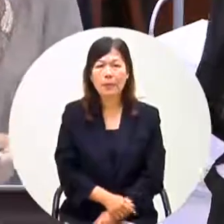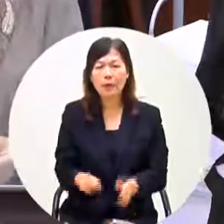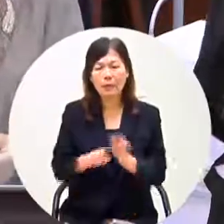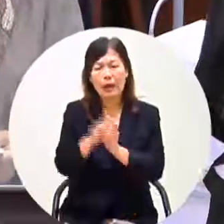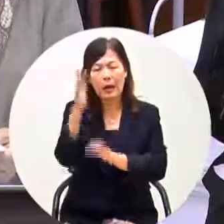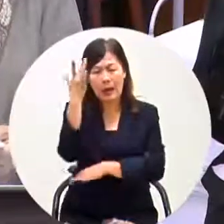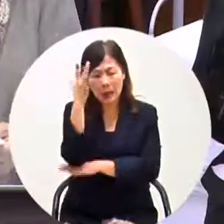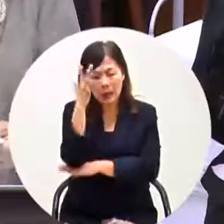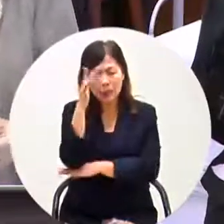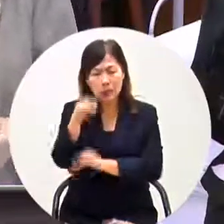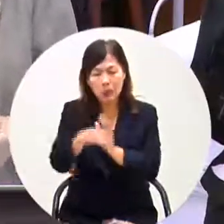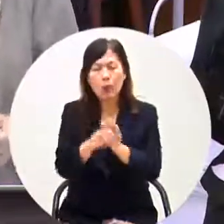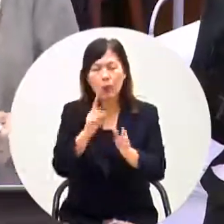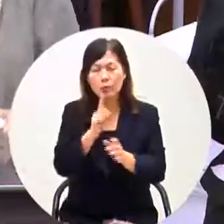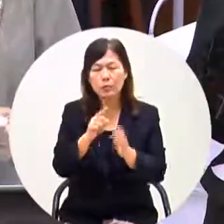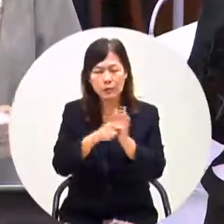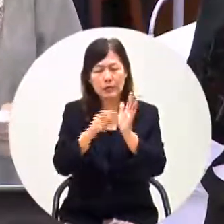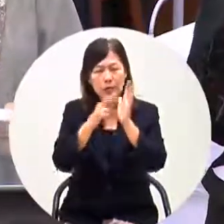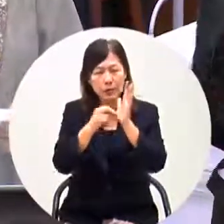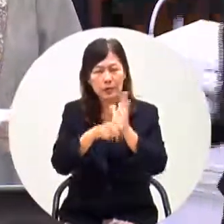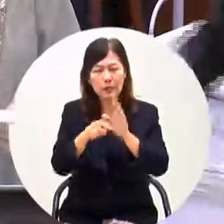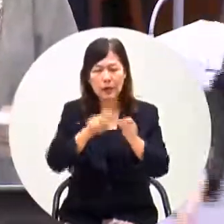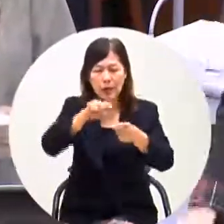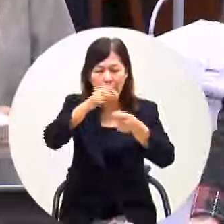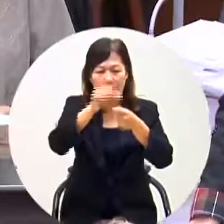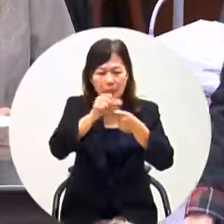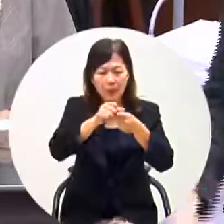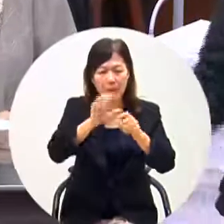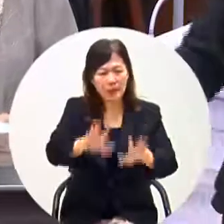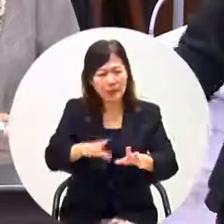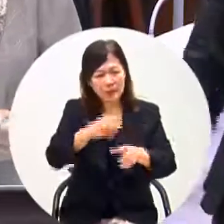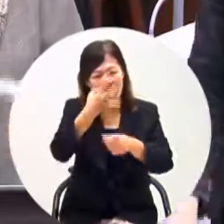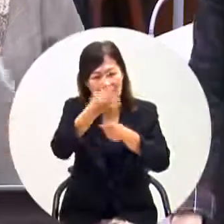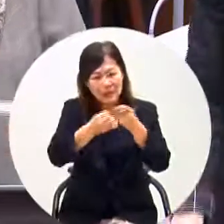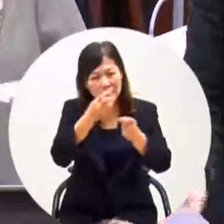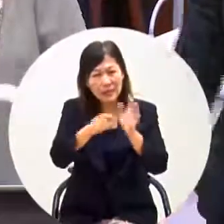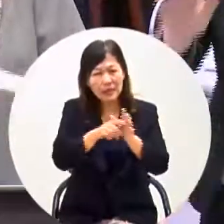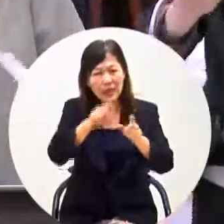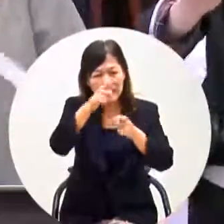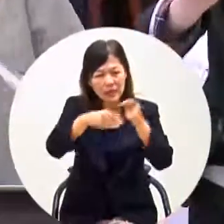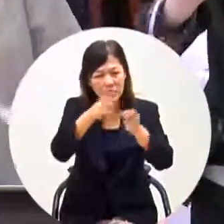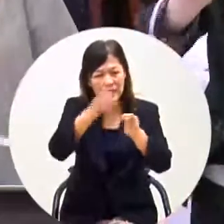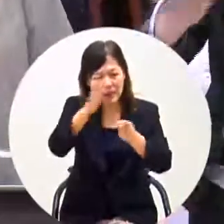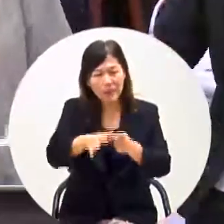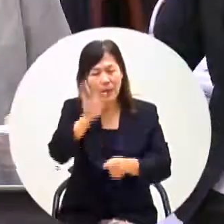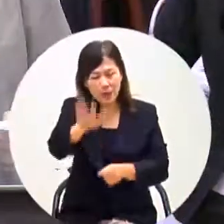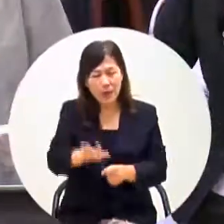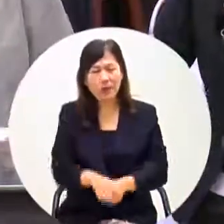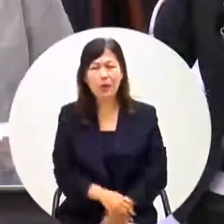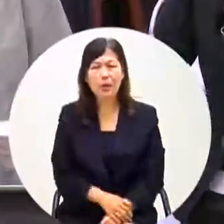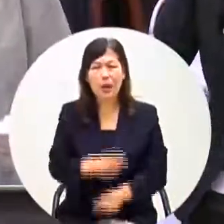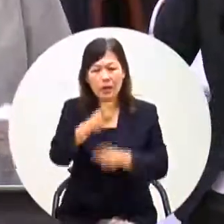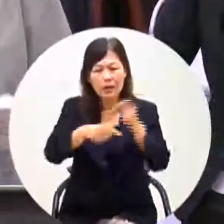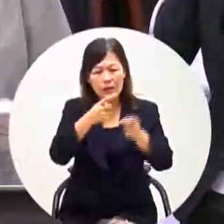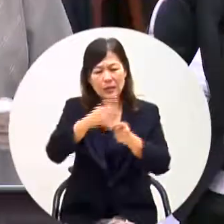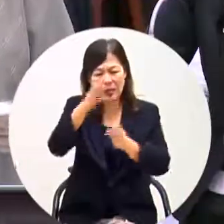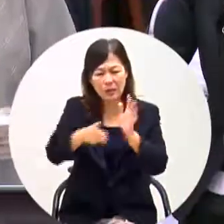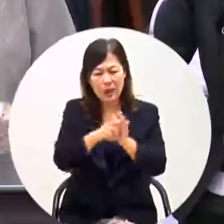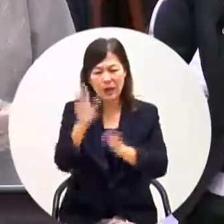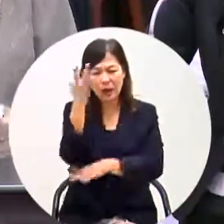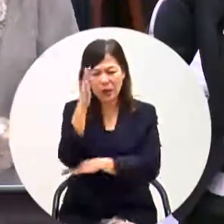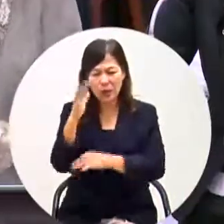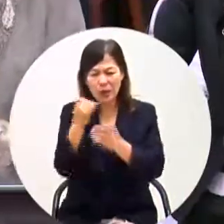树啊， 105年，现在是民国几年？已经1年半的时间了。 一年半，树啊，一年半，无法多多生个大丛